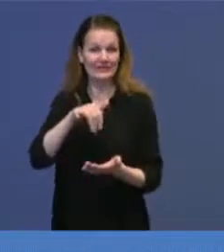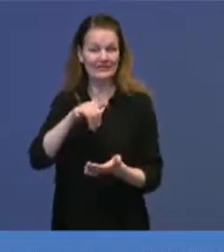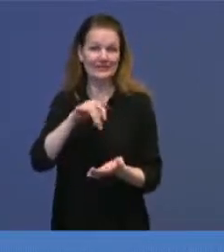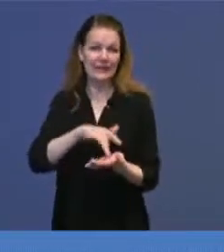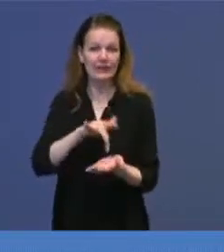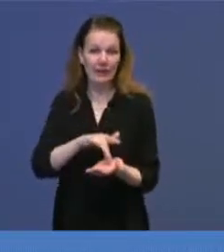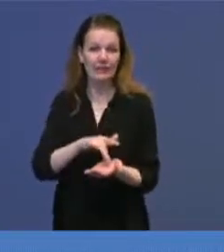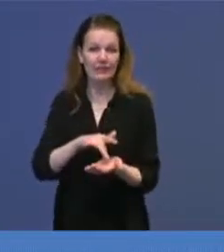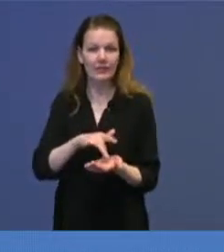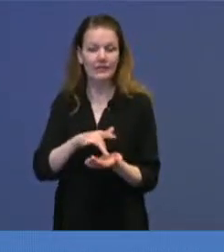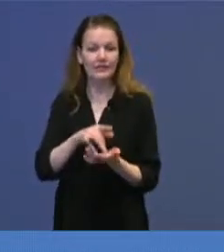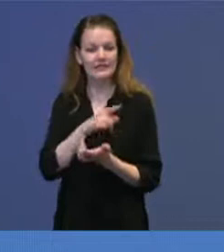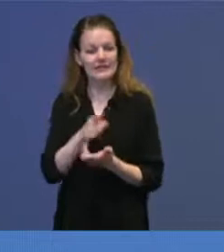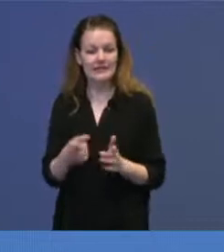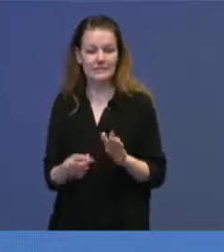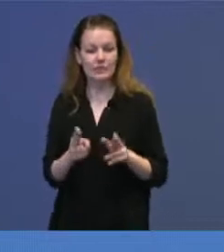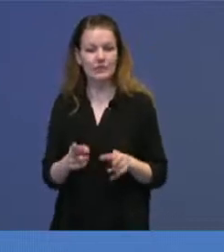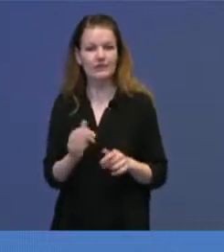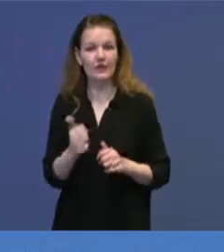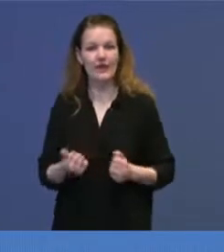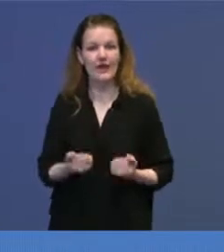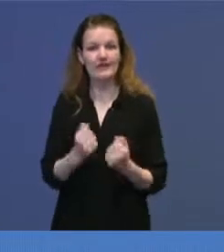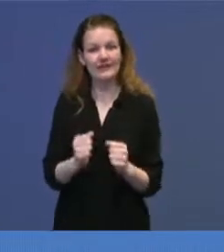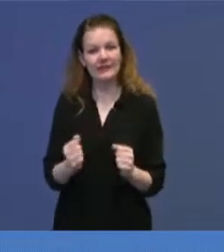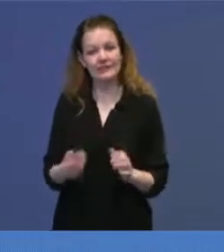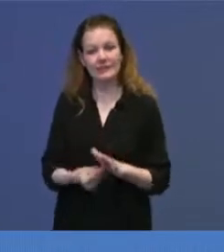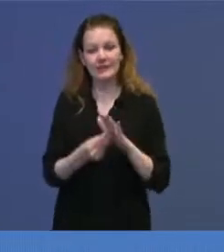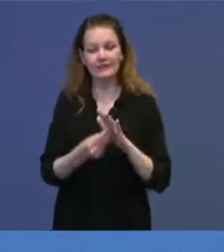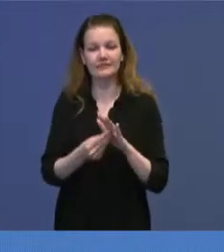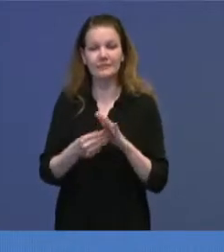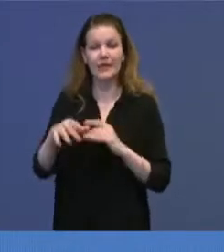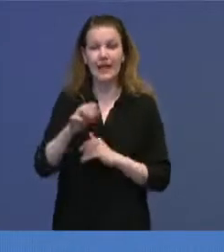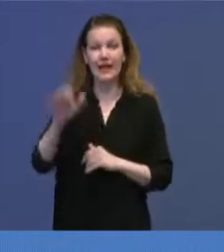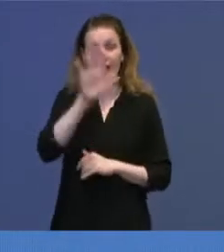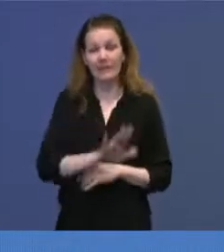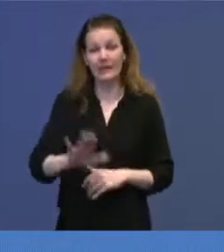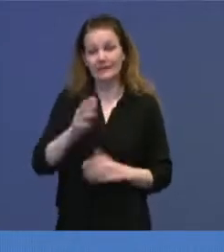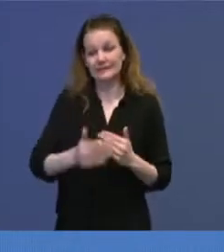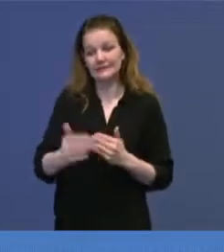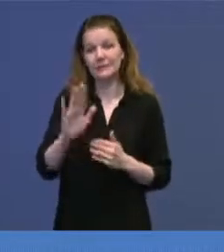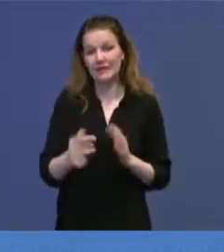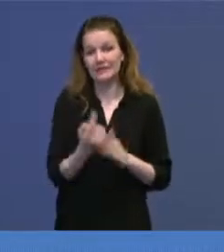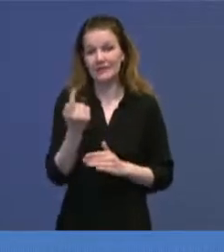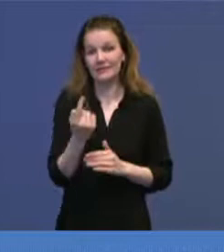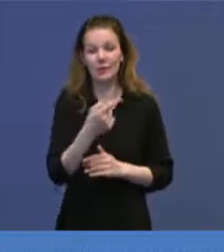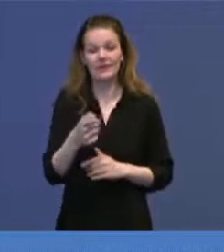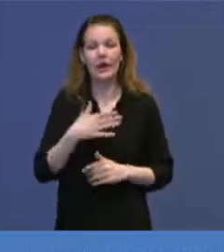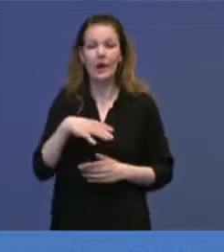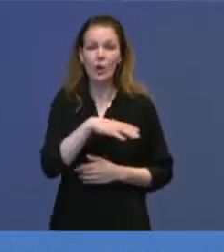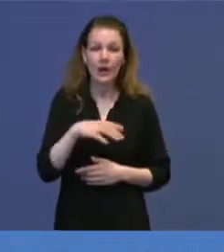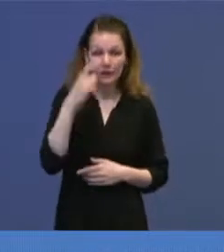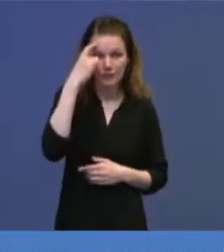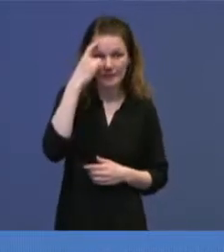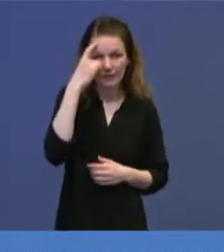kunne bidra effektivt ved ulike kriser som kan oppstå I hele vårt langstrakte land. De sitter på lokalkunnskap, og de